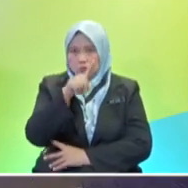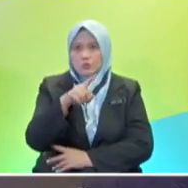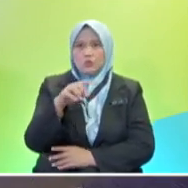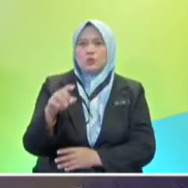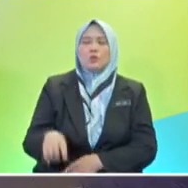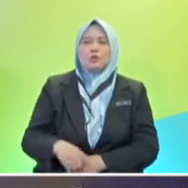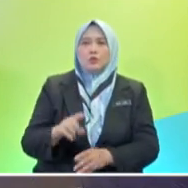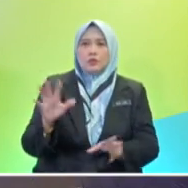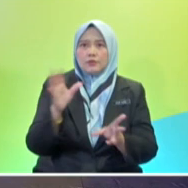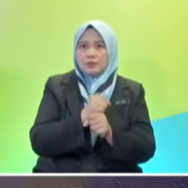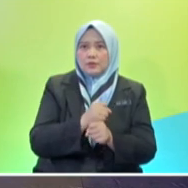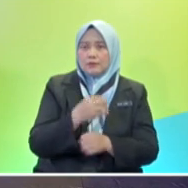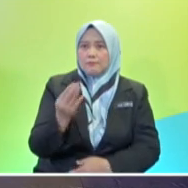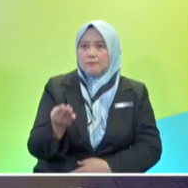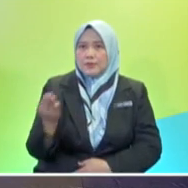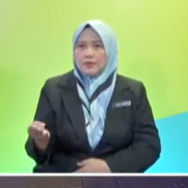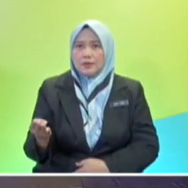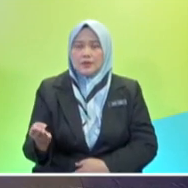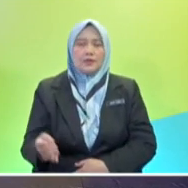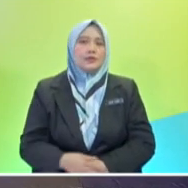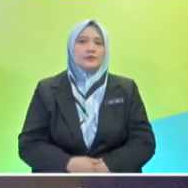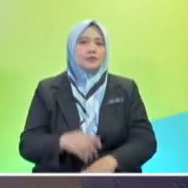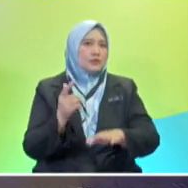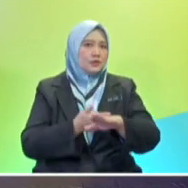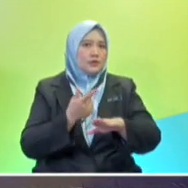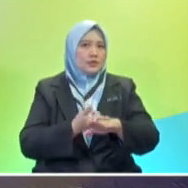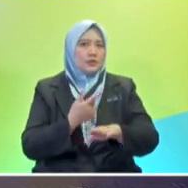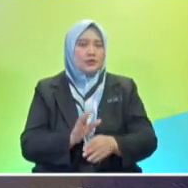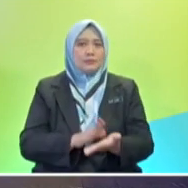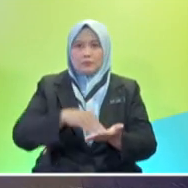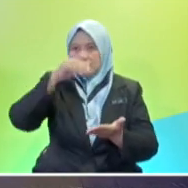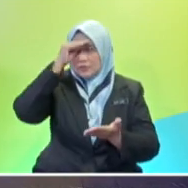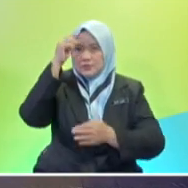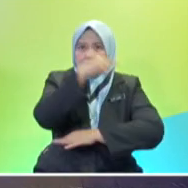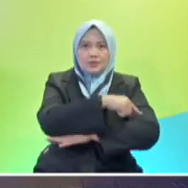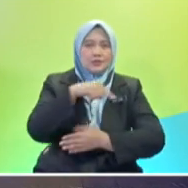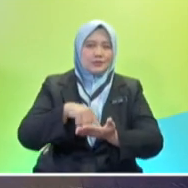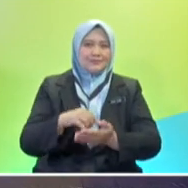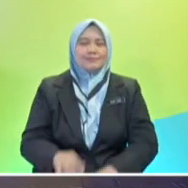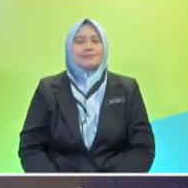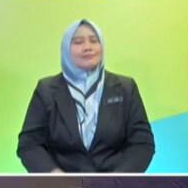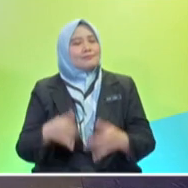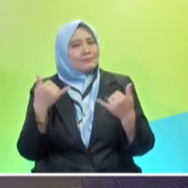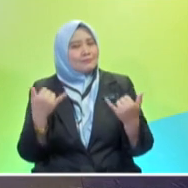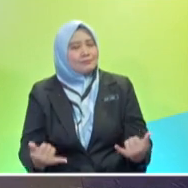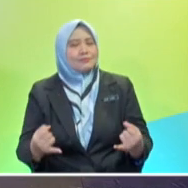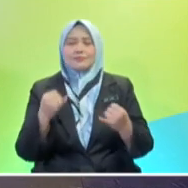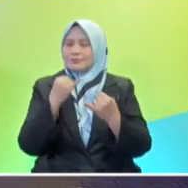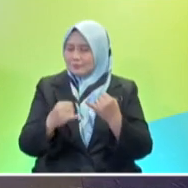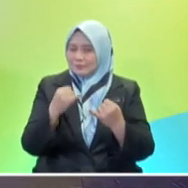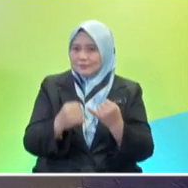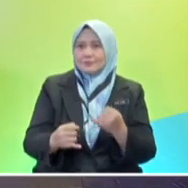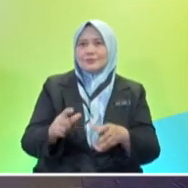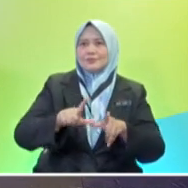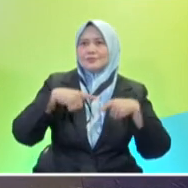kepautan yang akan tertera di kaca televisyen anda. Baiklah cikgu, sebenarnya kita telah tiba di penghujung kelas kita.